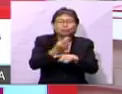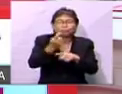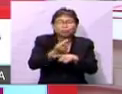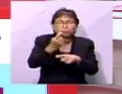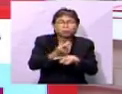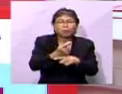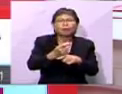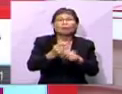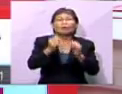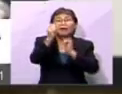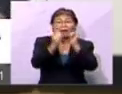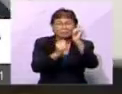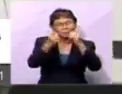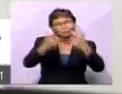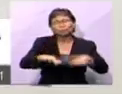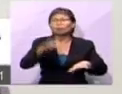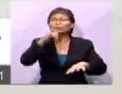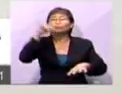semalam.